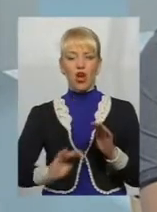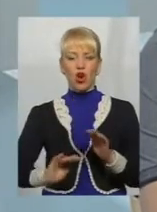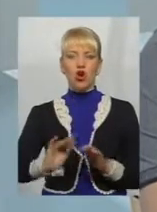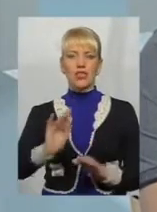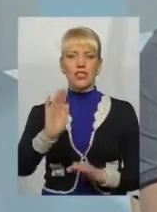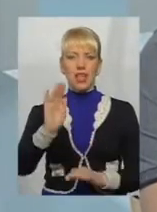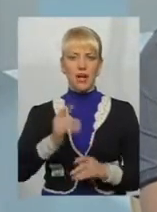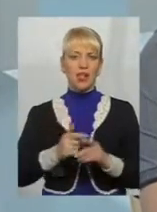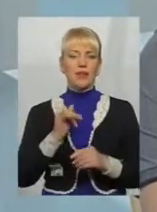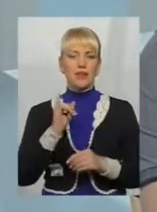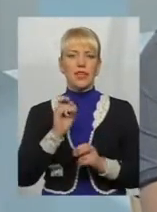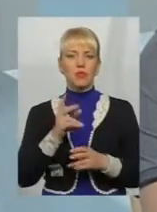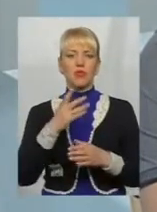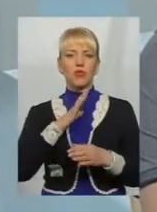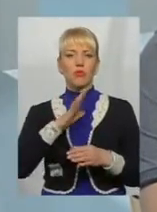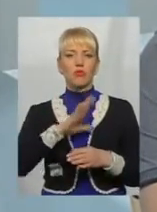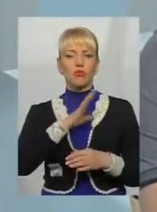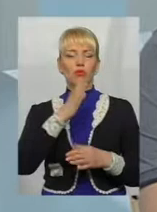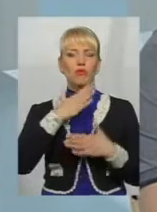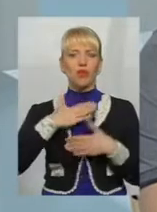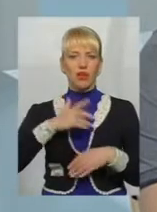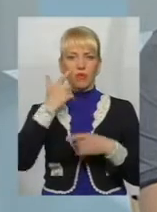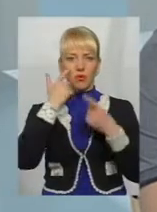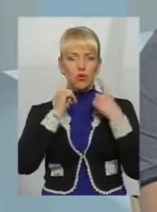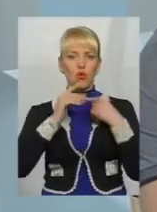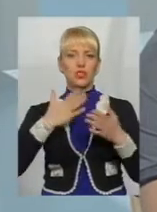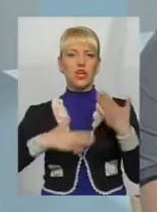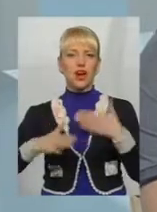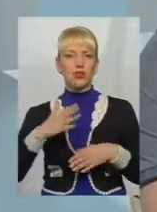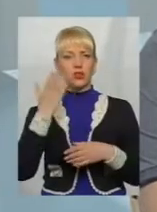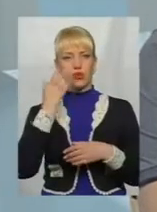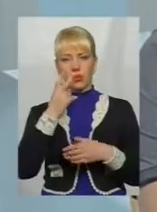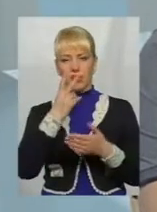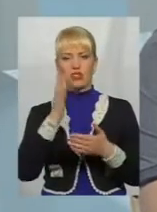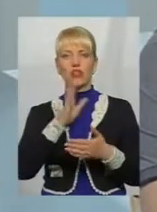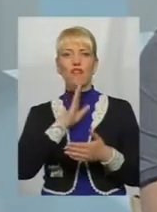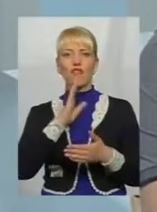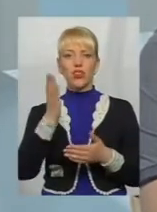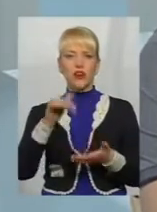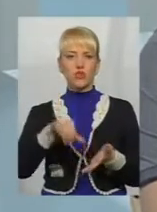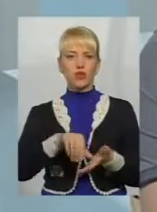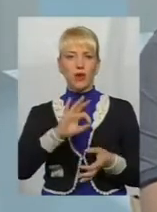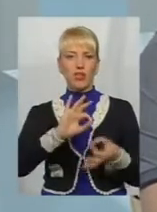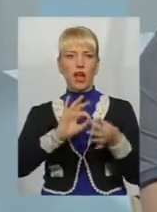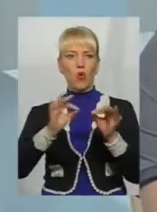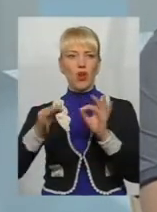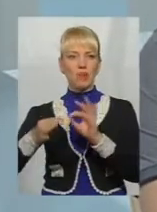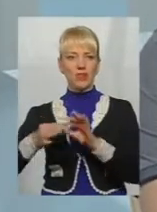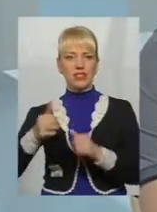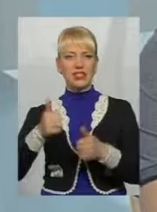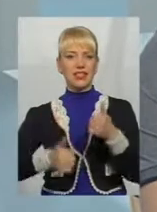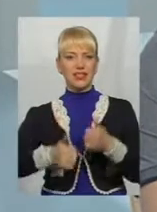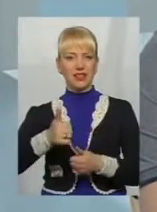наскільки це було приємно, сльози радості, коли ти дивишся, як вона виступає на Олімпійських